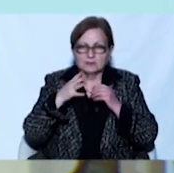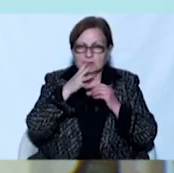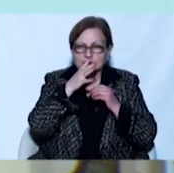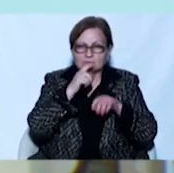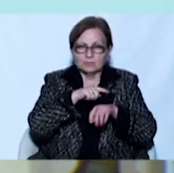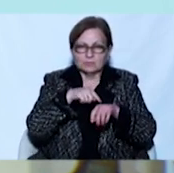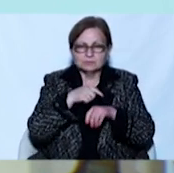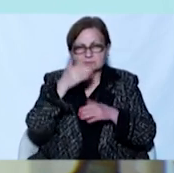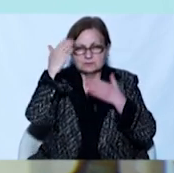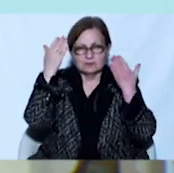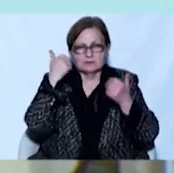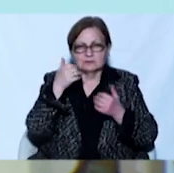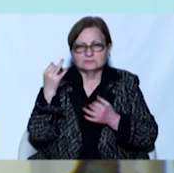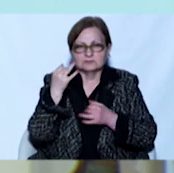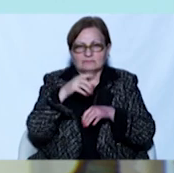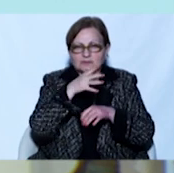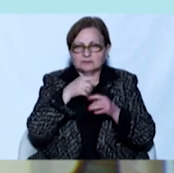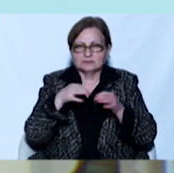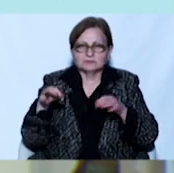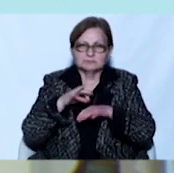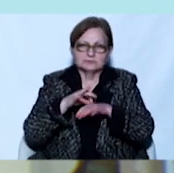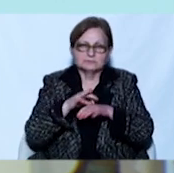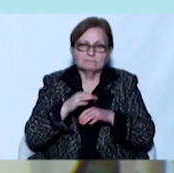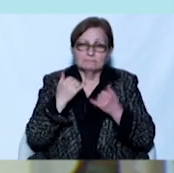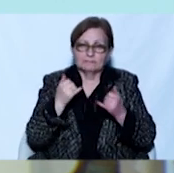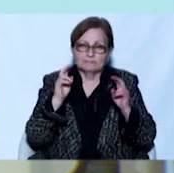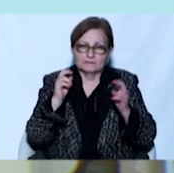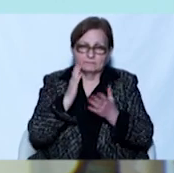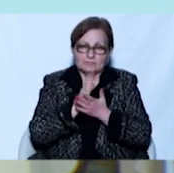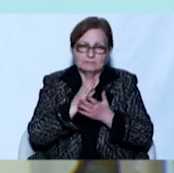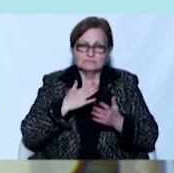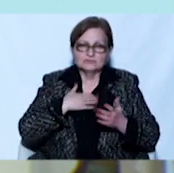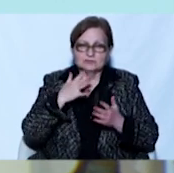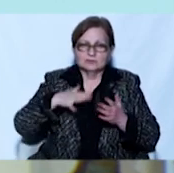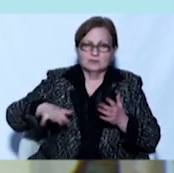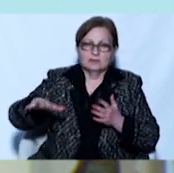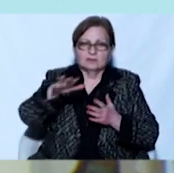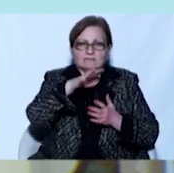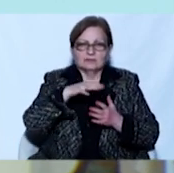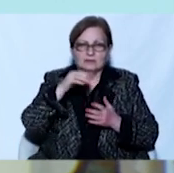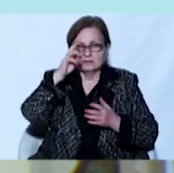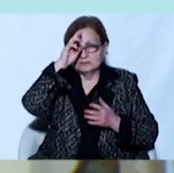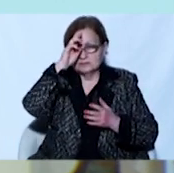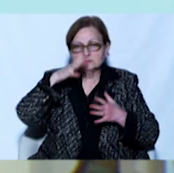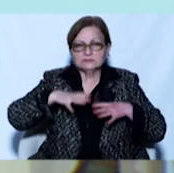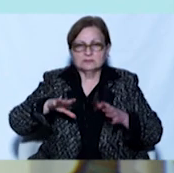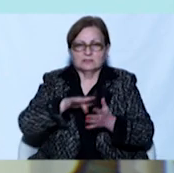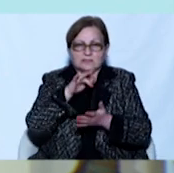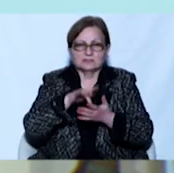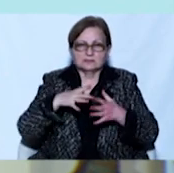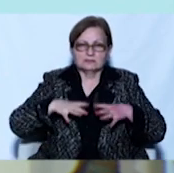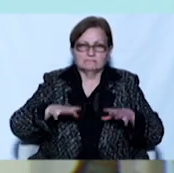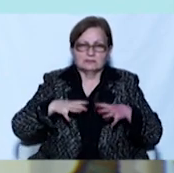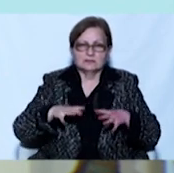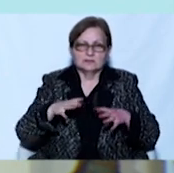საინტერესოდ გავატარებთ. დღევანდელი ჩვენი გაკვეთილის თემა არის ჩვენი ქვეყანა, ჩვენი სამშობლო, საქართველო. აბა